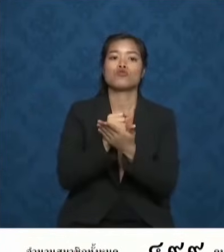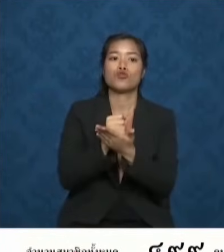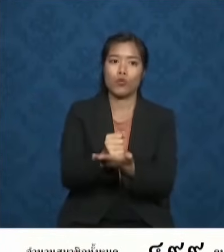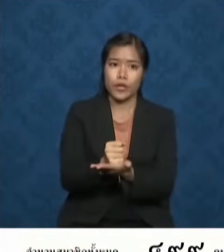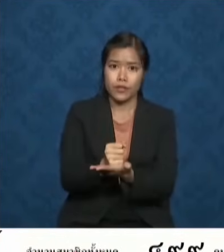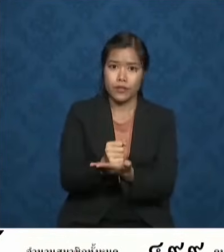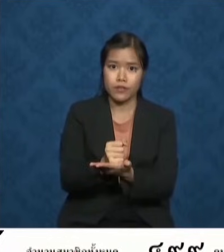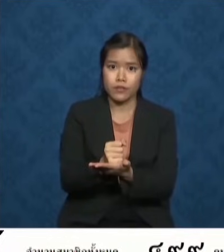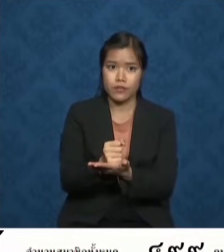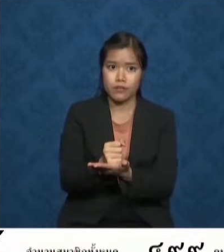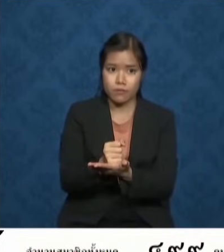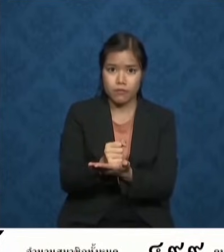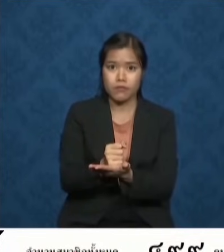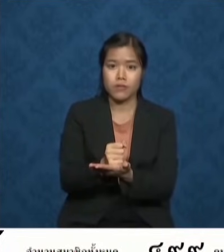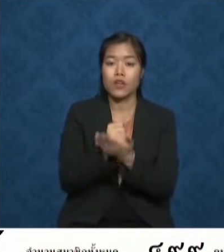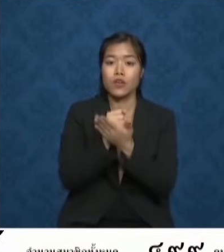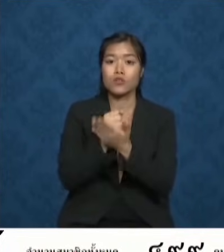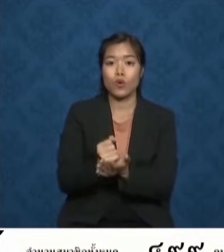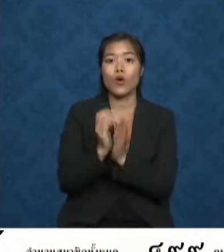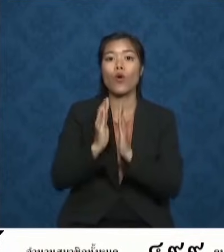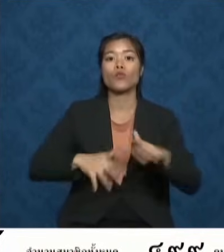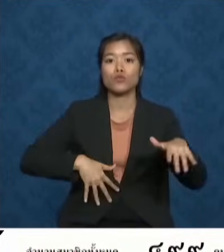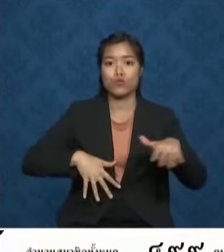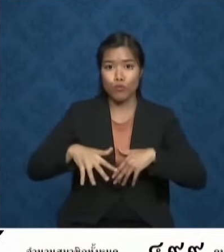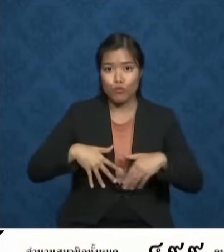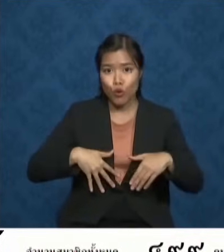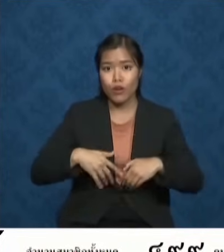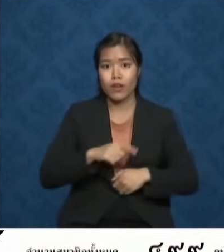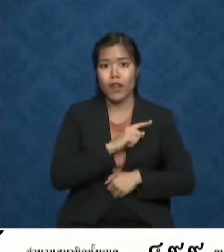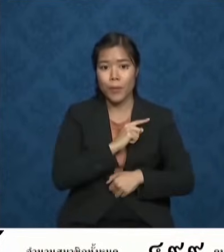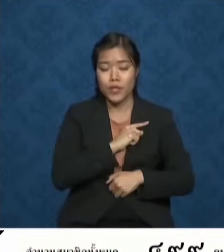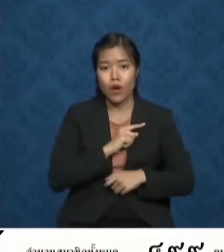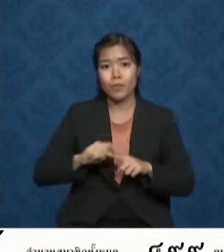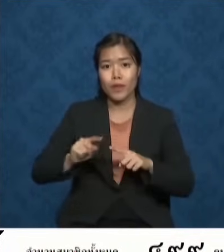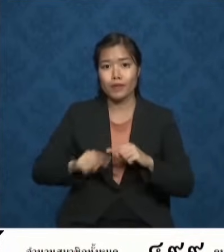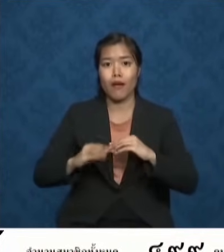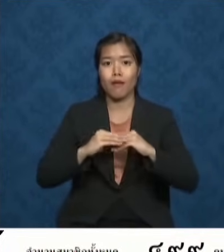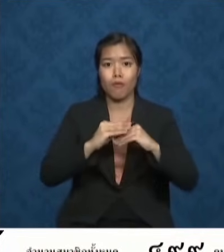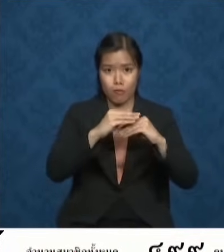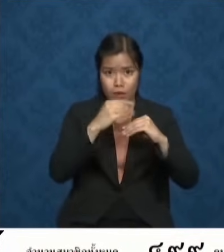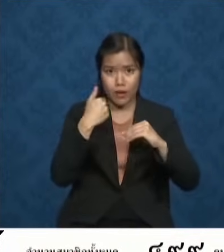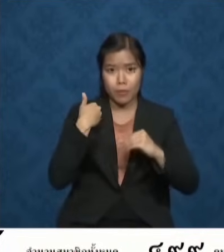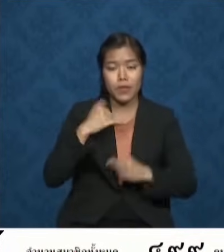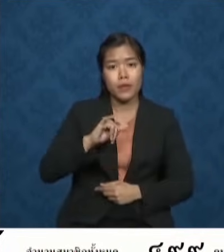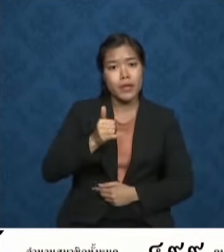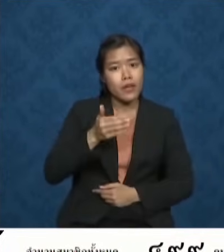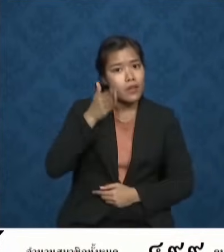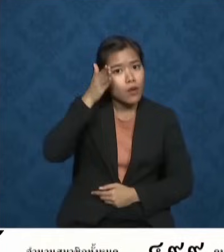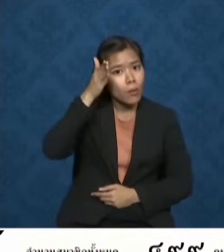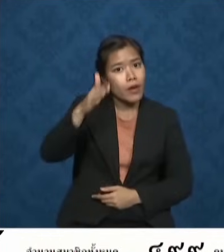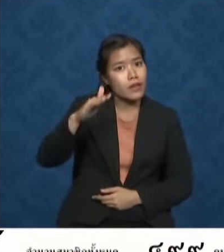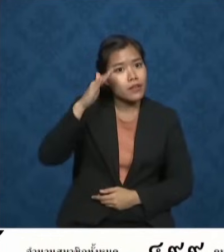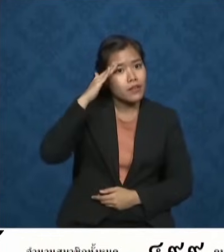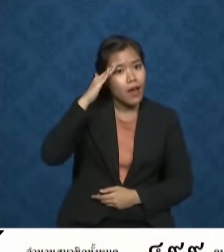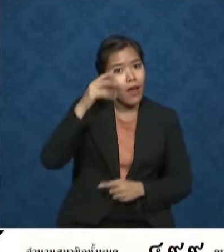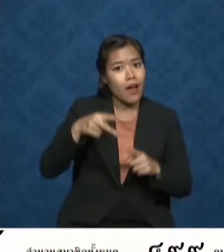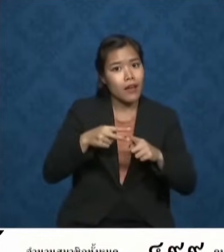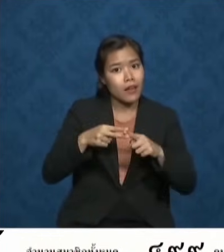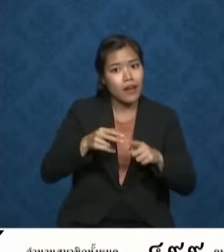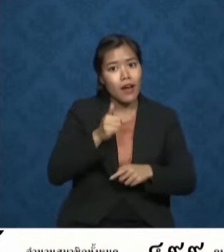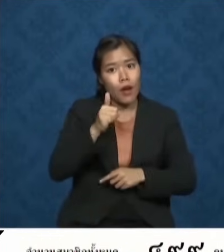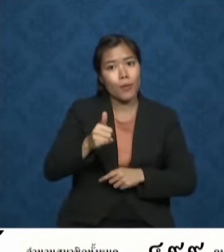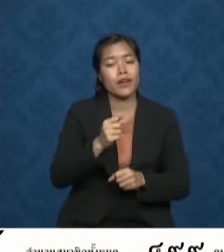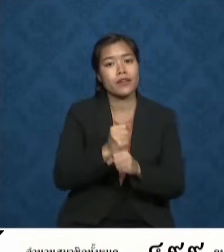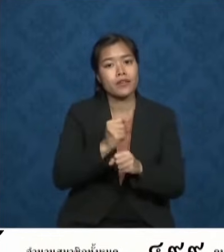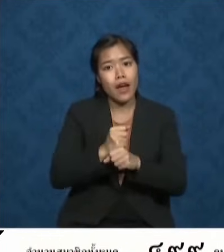ภารกิจของพลเรือนเยอะขึ้นเพราะนั้นปีต่อไปอาจจะเห็นทหารพัฒนาไปทำงานถนนหนทางบ่อน้ำเมืองฝาย